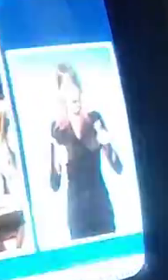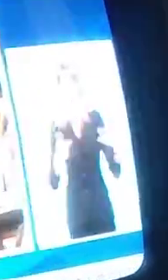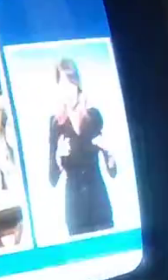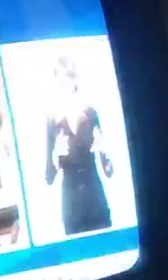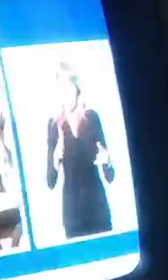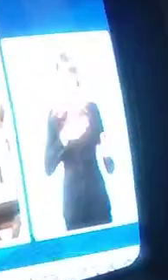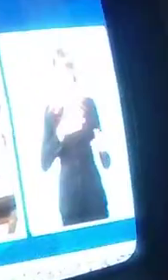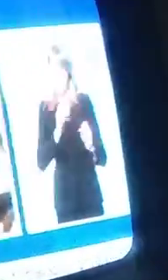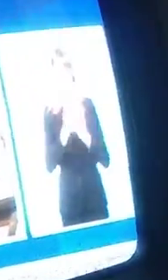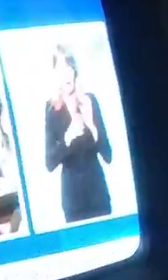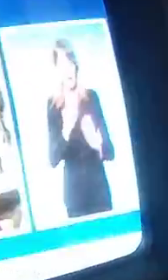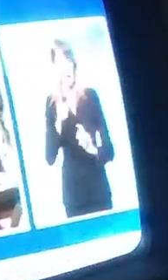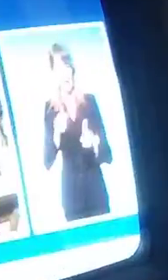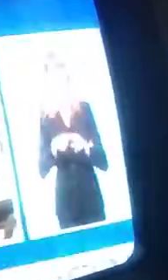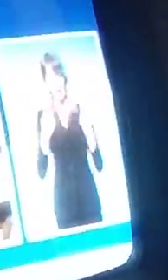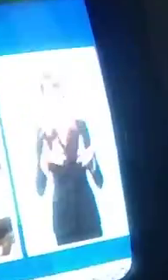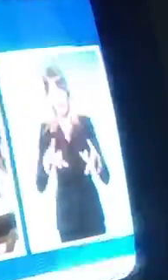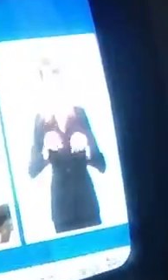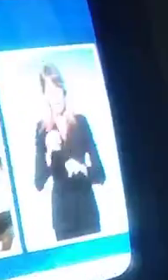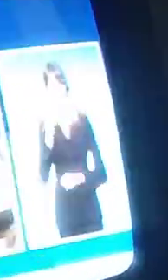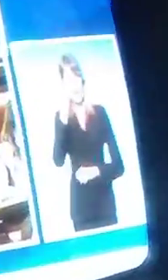della dittatura.